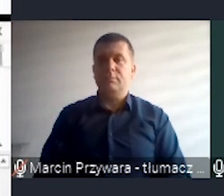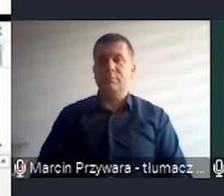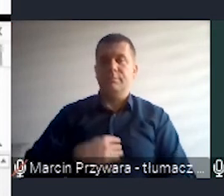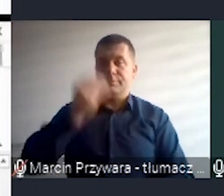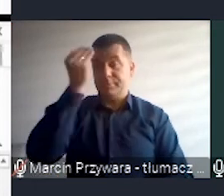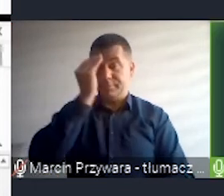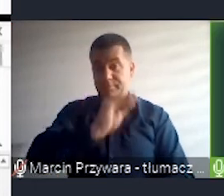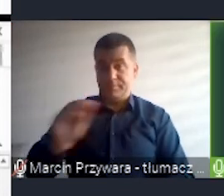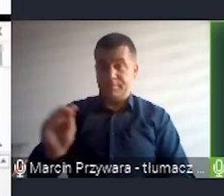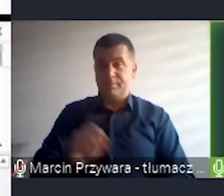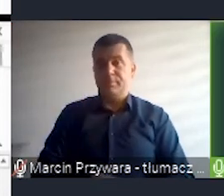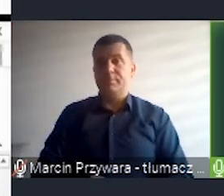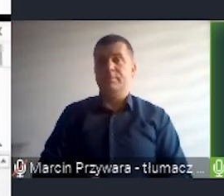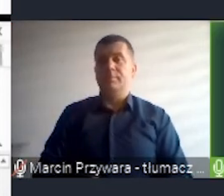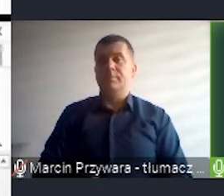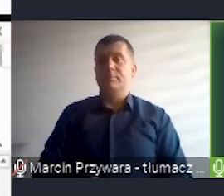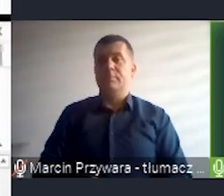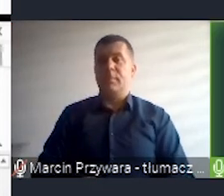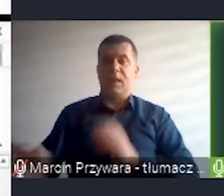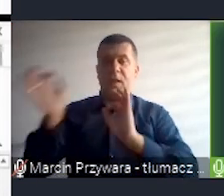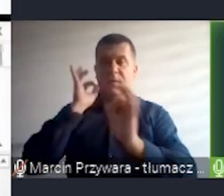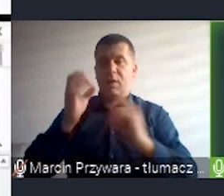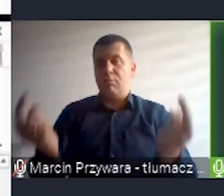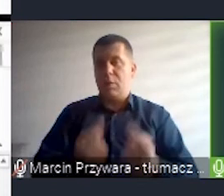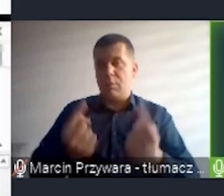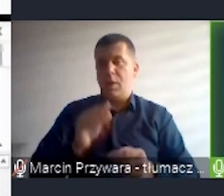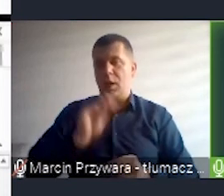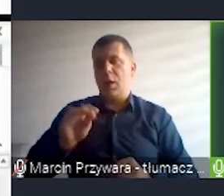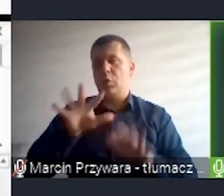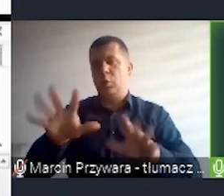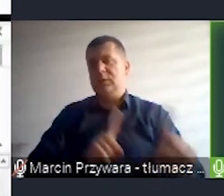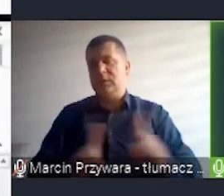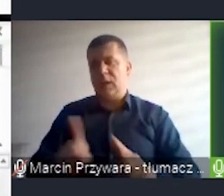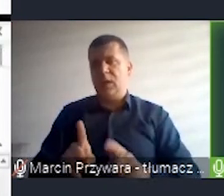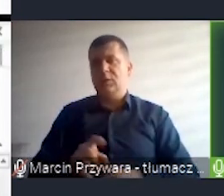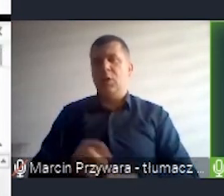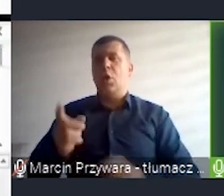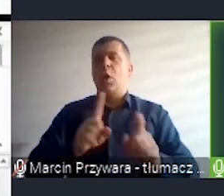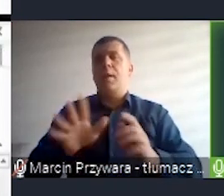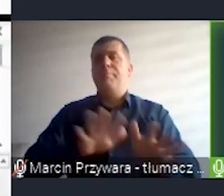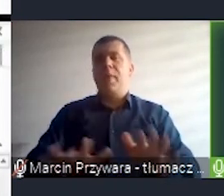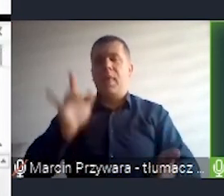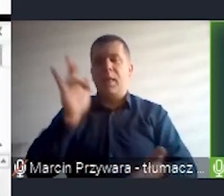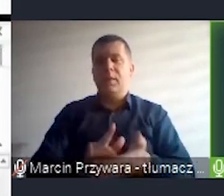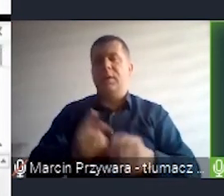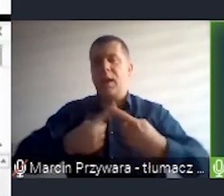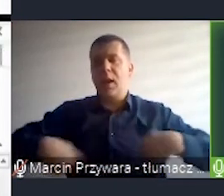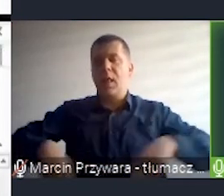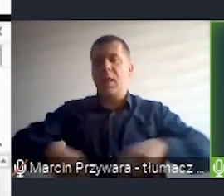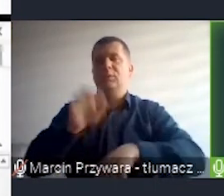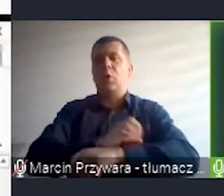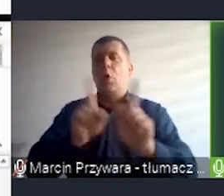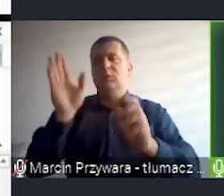Drodzy Państwo, tak, w informacji i promocji jeszcze duże znaczenie oznakowanie miejsca realizacji projektu. No